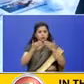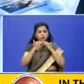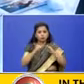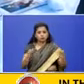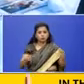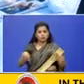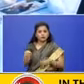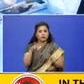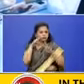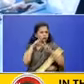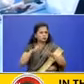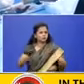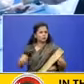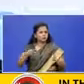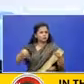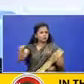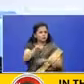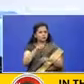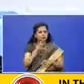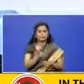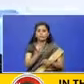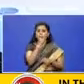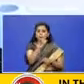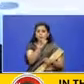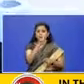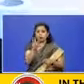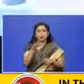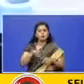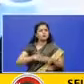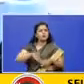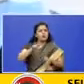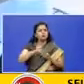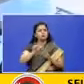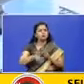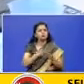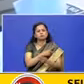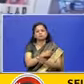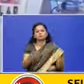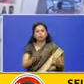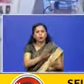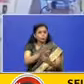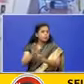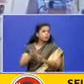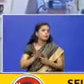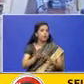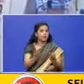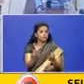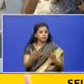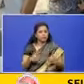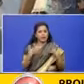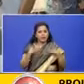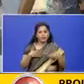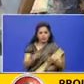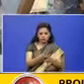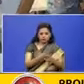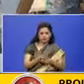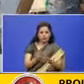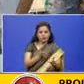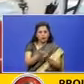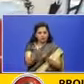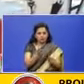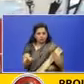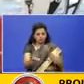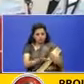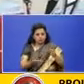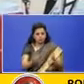और रिसर्चर्स, उन्होंने 75 से अधिक बेहतरीन प्रोजेक्ट्स को प्रदर्शित किया। हेल्थ केयर,